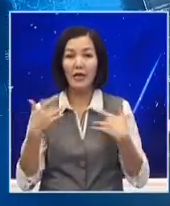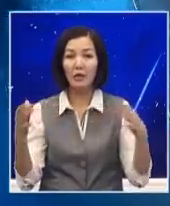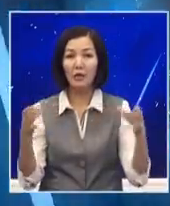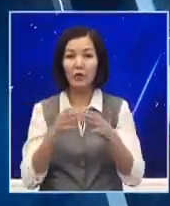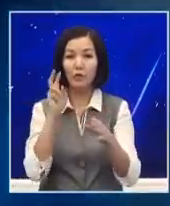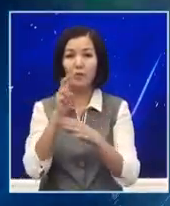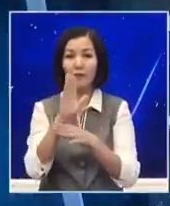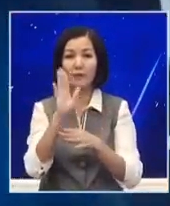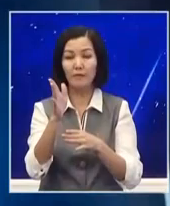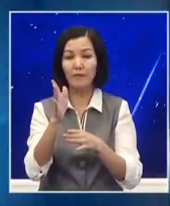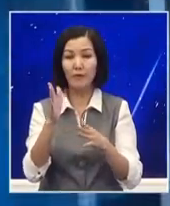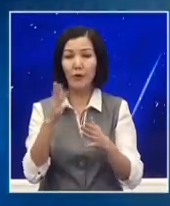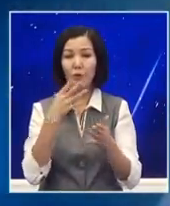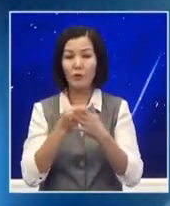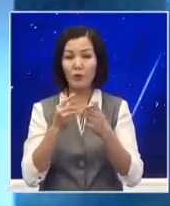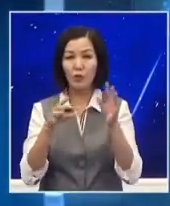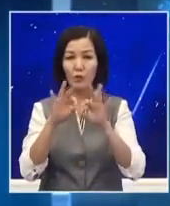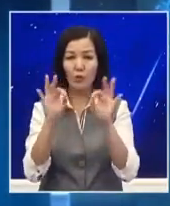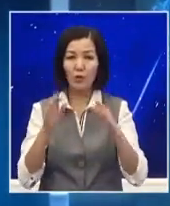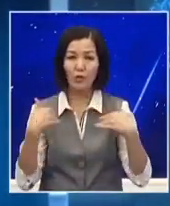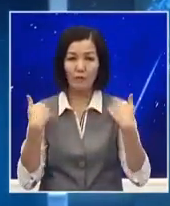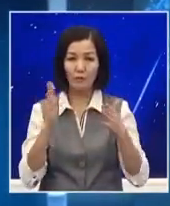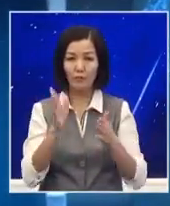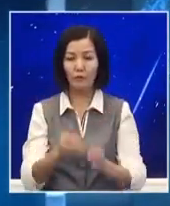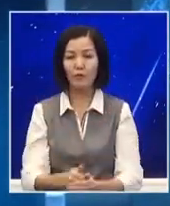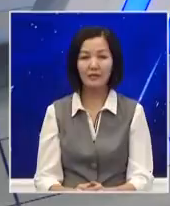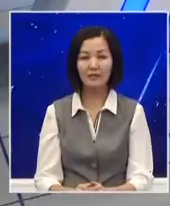көрсетеді. Медет Жұмабай, Абылай Құттықбай, Жетісу телеарнасы.